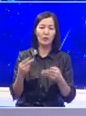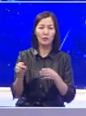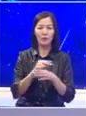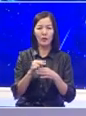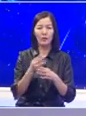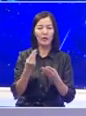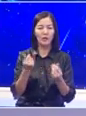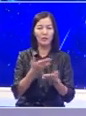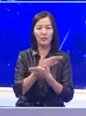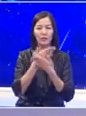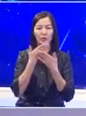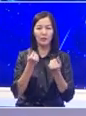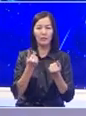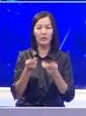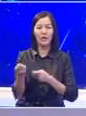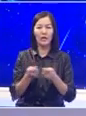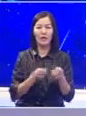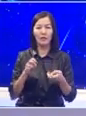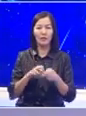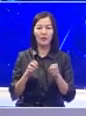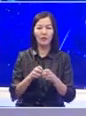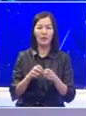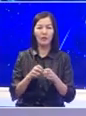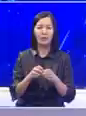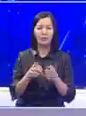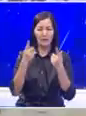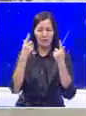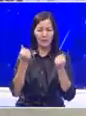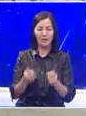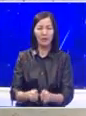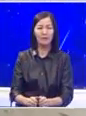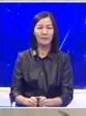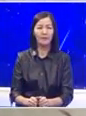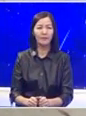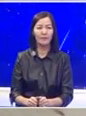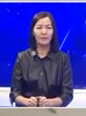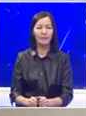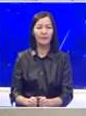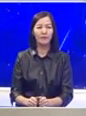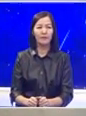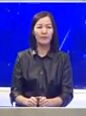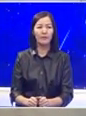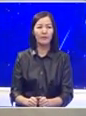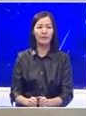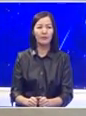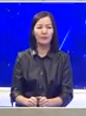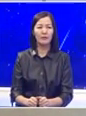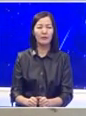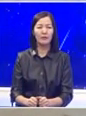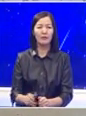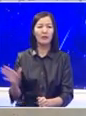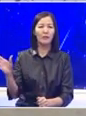көтермейді. Ауыл әкімдігі бұл проблеманы жақсы біледі. Мына подъездіміз міне құлап атыр, міне сыйыз түсіп